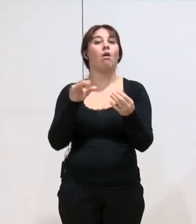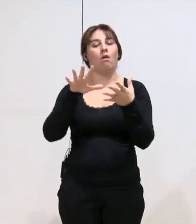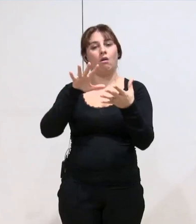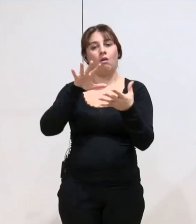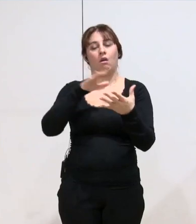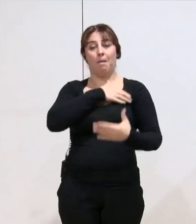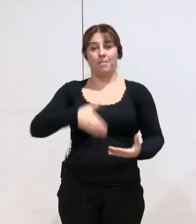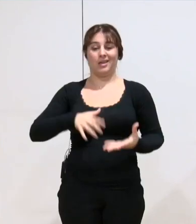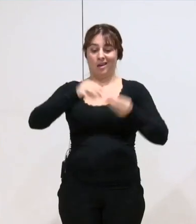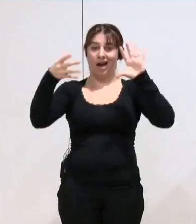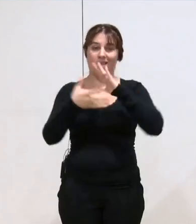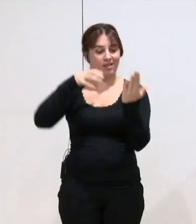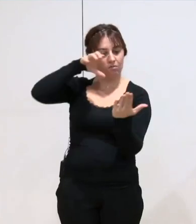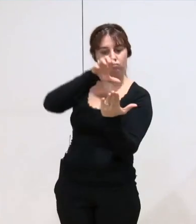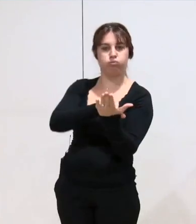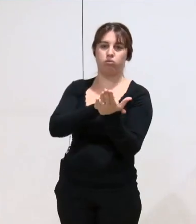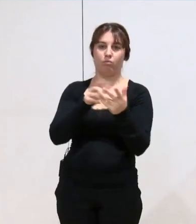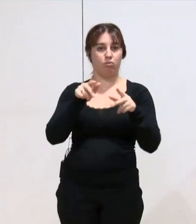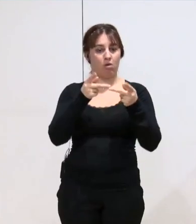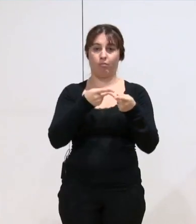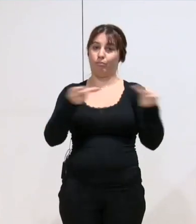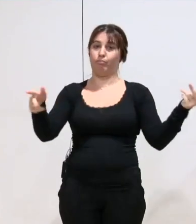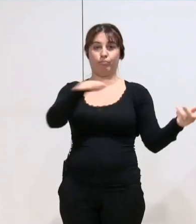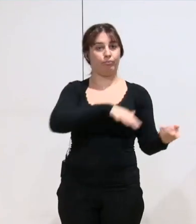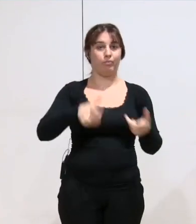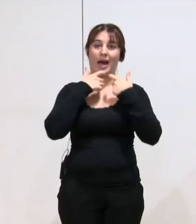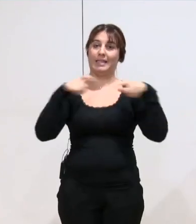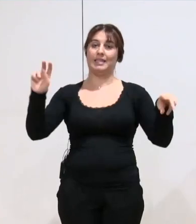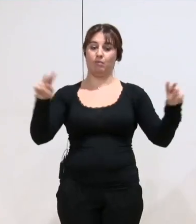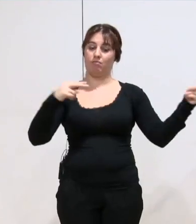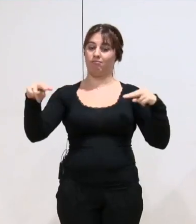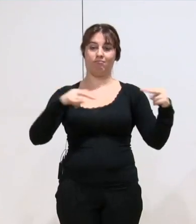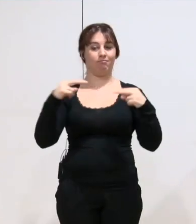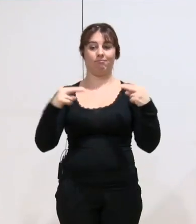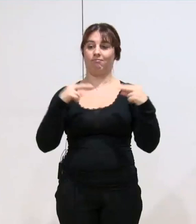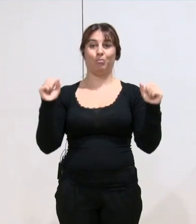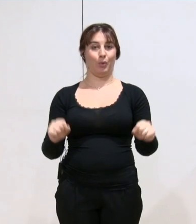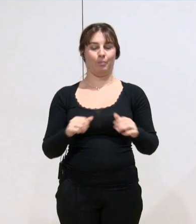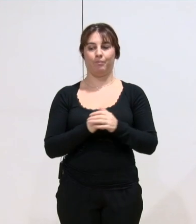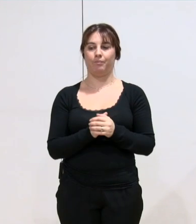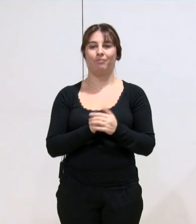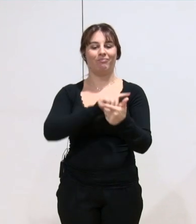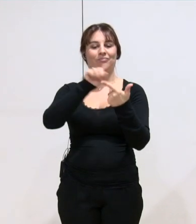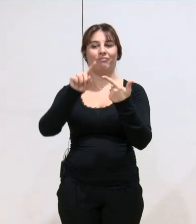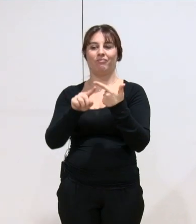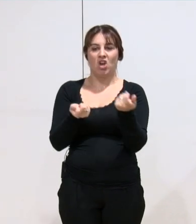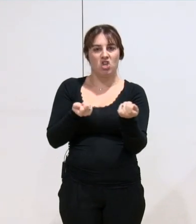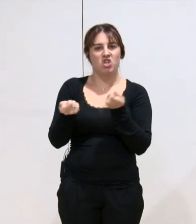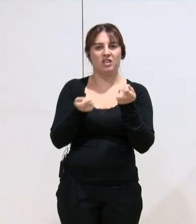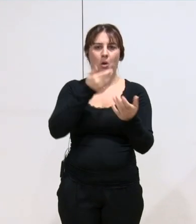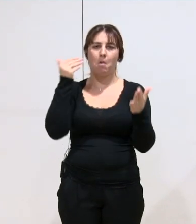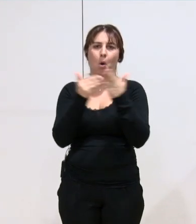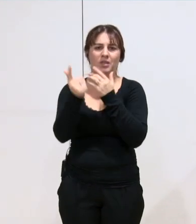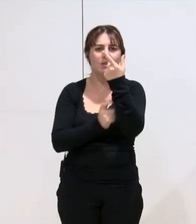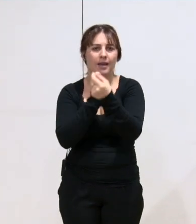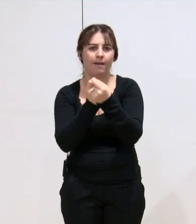information accessible à tous. La deuxième partie des préconisations autour d'une gestion optimisée, donc pouvoir